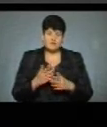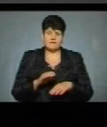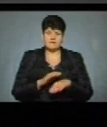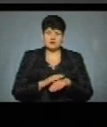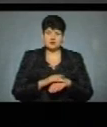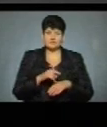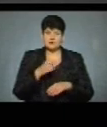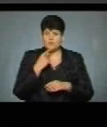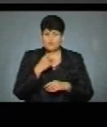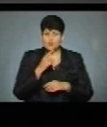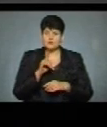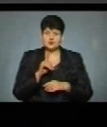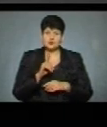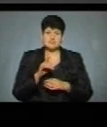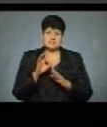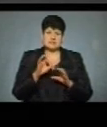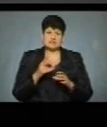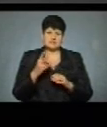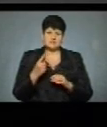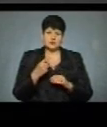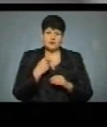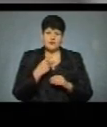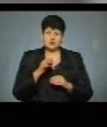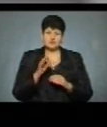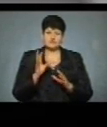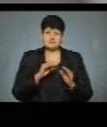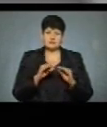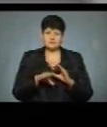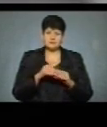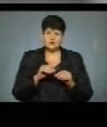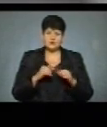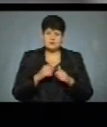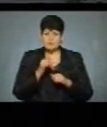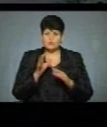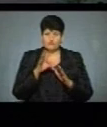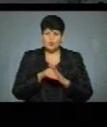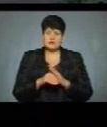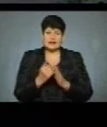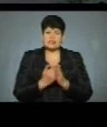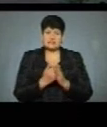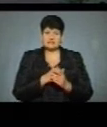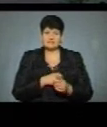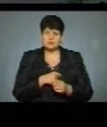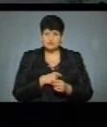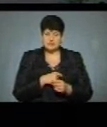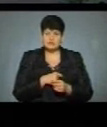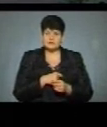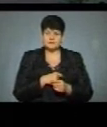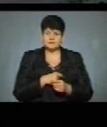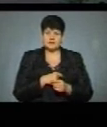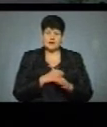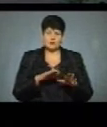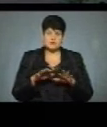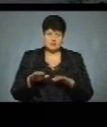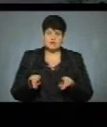фактично він говорить, зокрема, стаття 21 говорить про те, що до складу виборчої комісії не можуть входити кандидати, депутати, там відповідно кандидати на